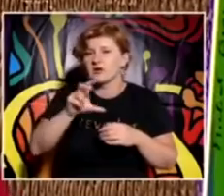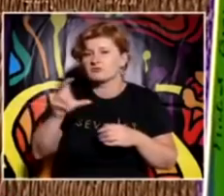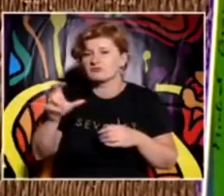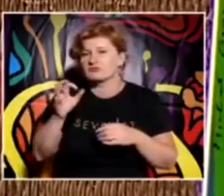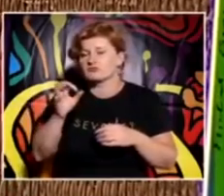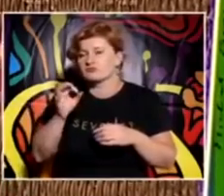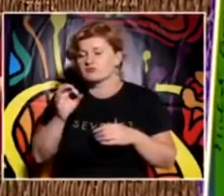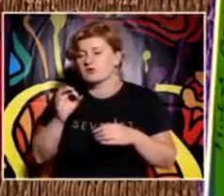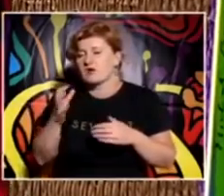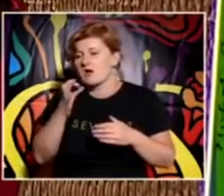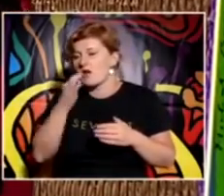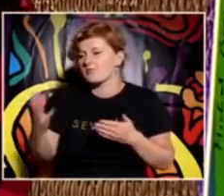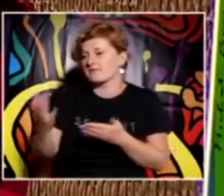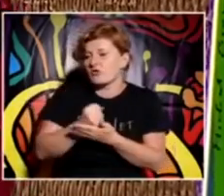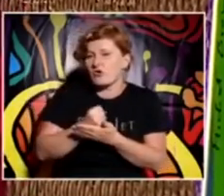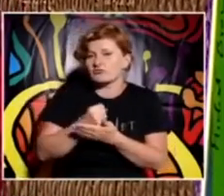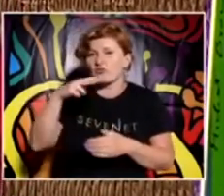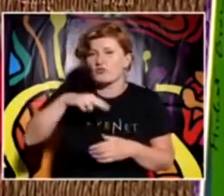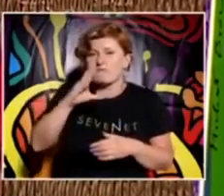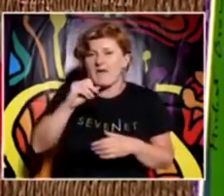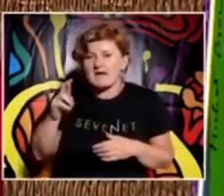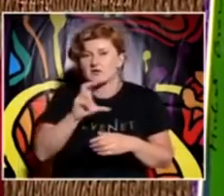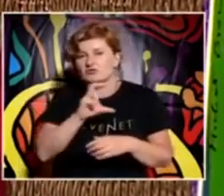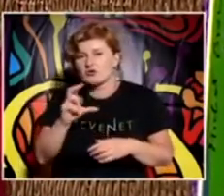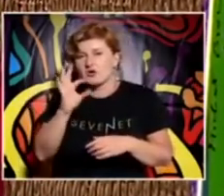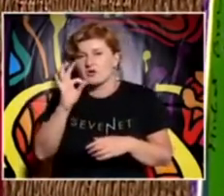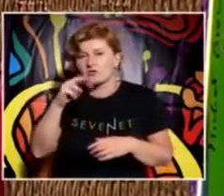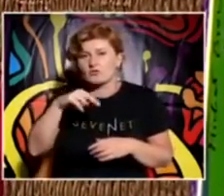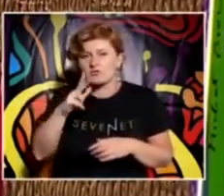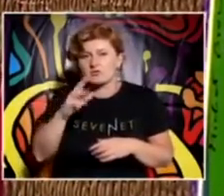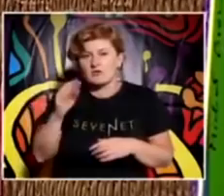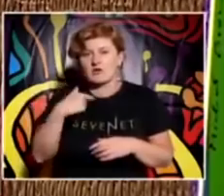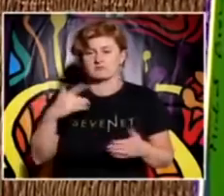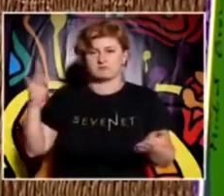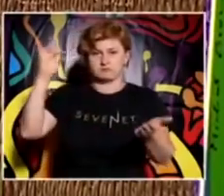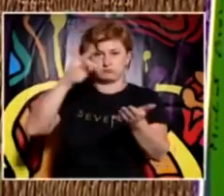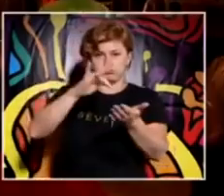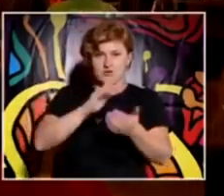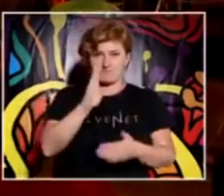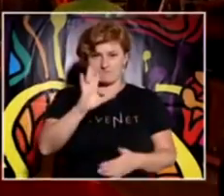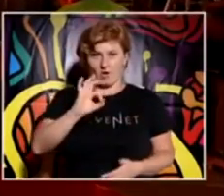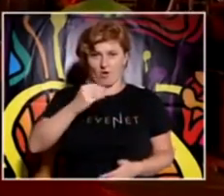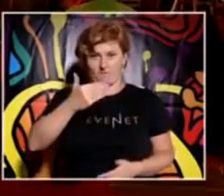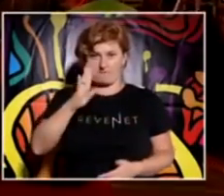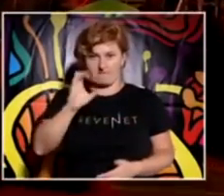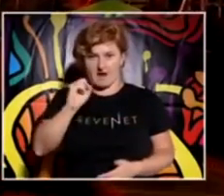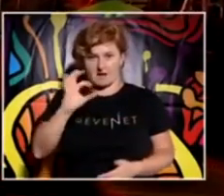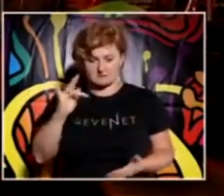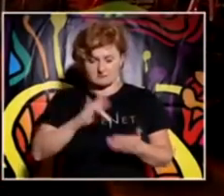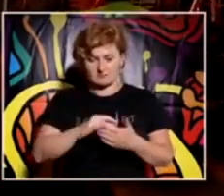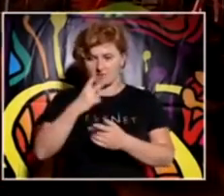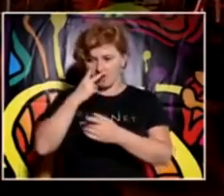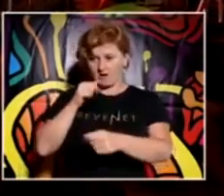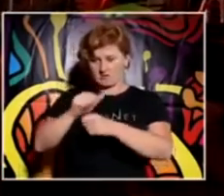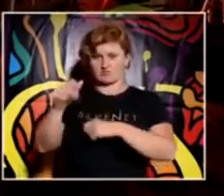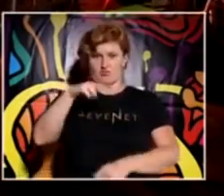czy może Ubera. To jest ciekawostka, ląduję w Mombasie i tam jest Uber. To po prostu ja najpierw 3 dni tuk-tukiem się gdzieś tam, a tu